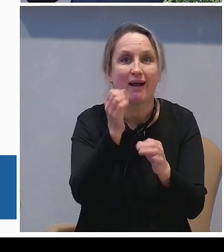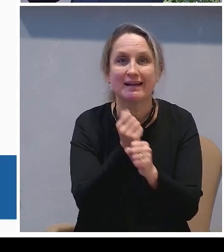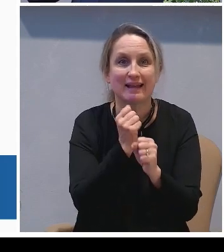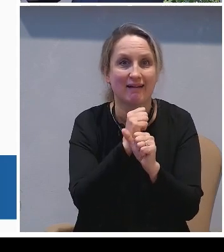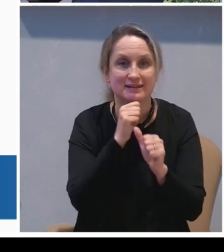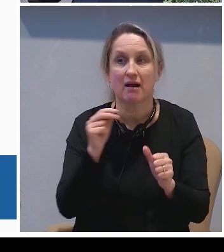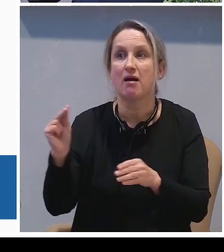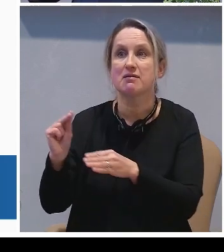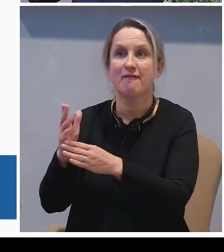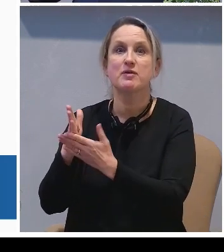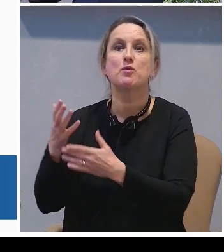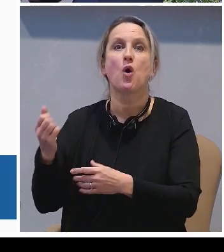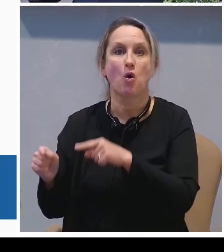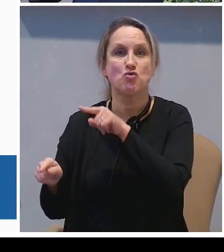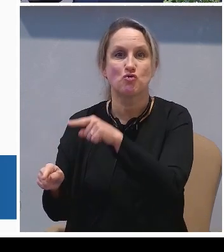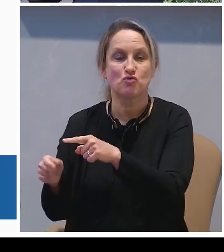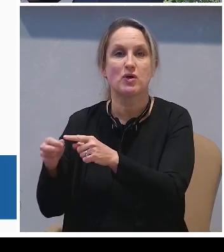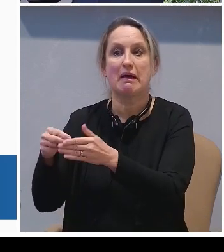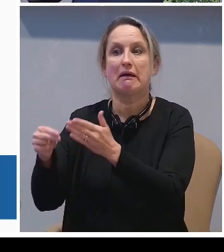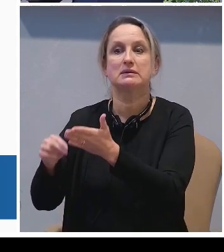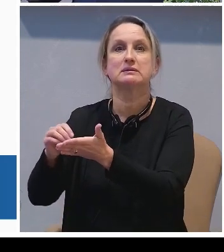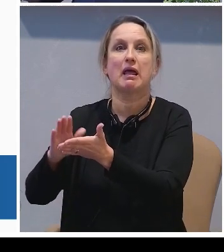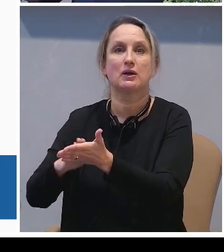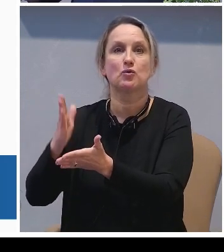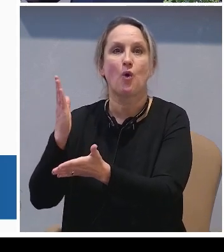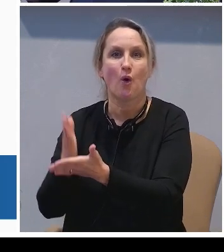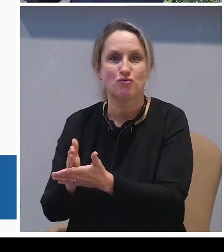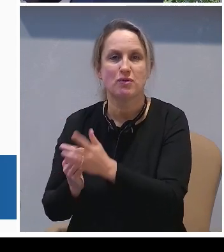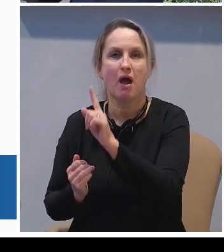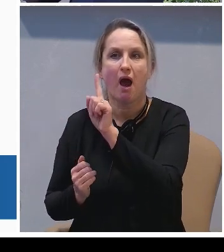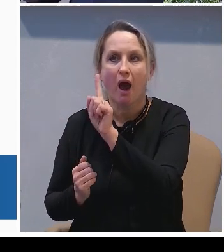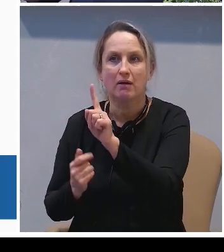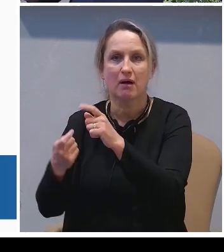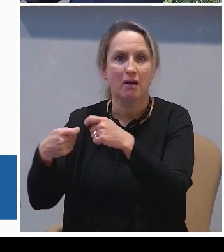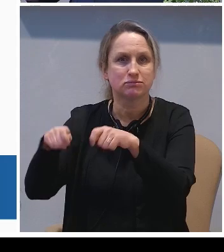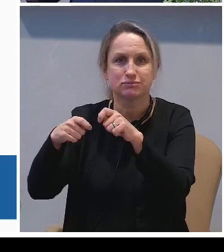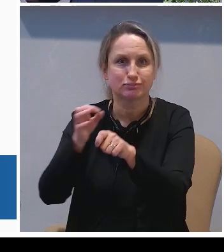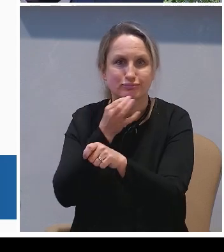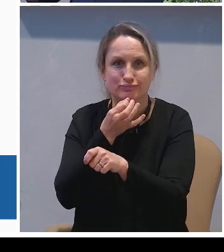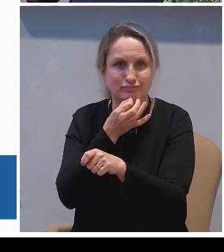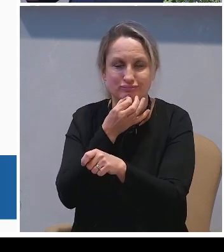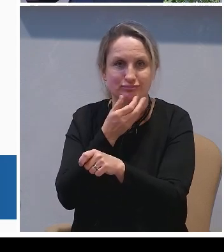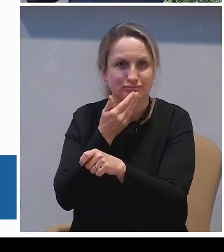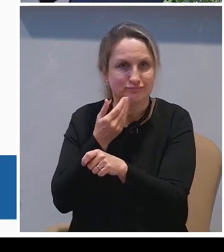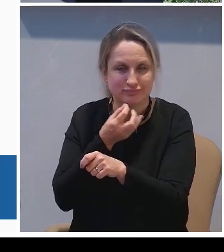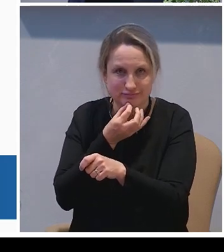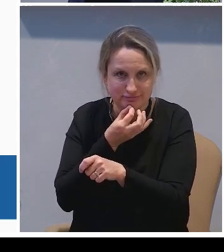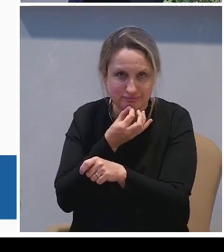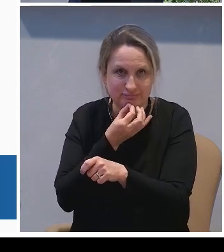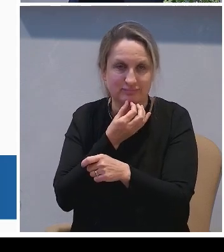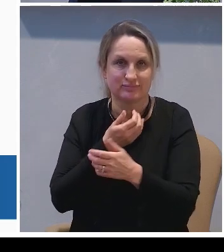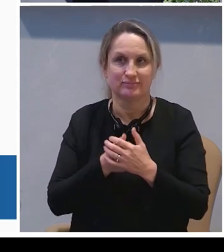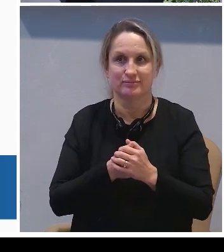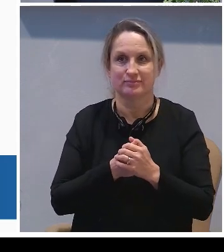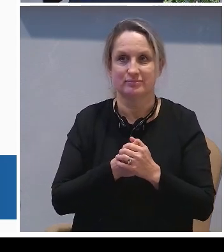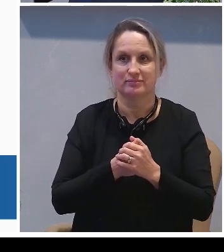on ravim, mis on registreeritud, the aga seda situation veel kas ei where we have a turundata või ei drug, müüda a registered drug, ja on which müügitud is